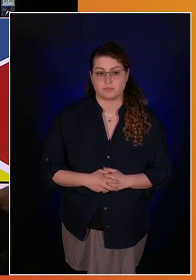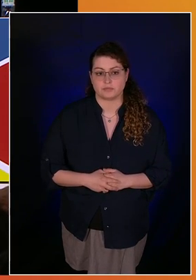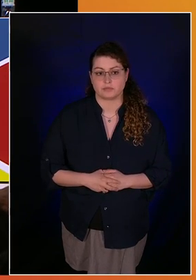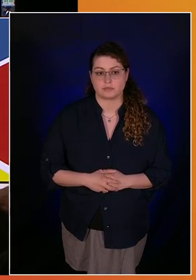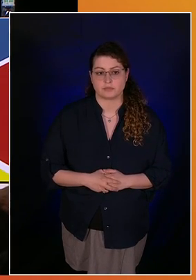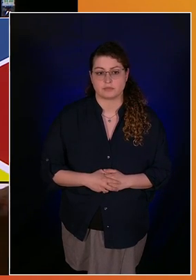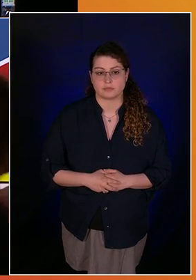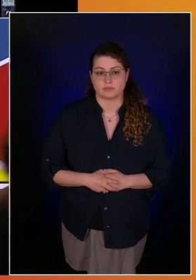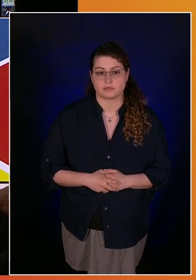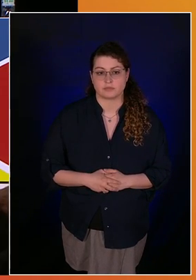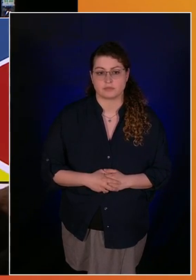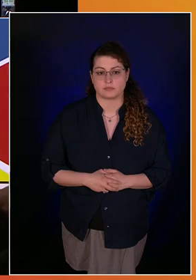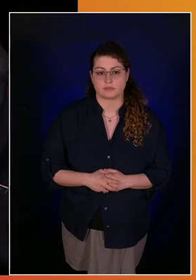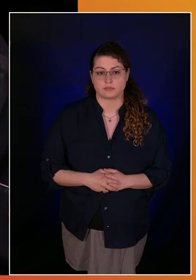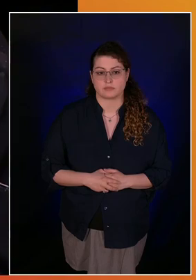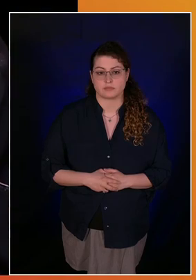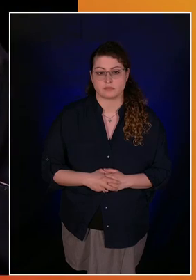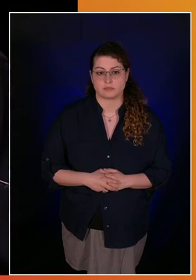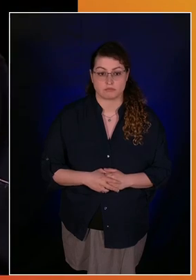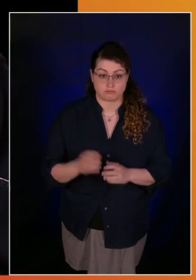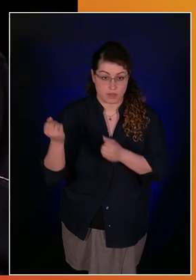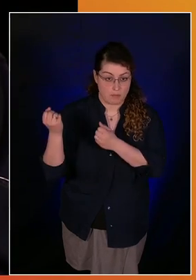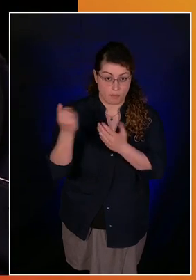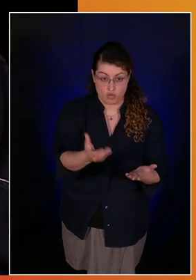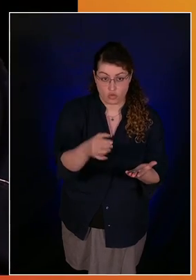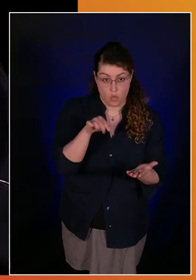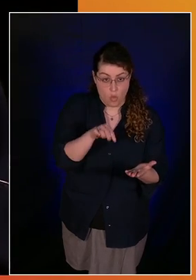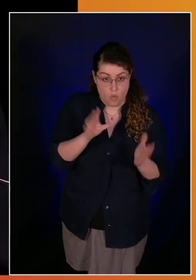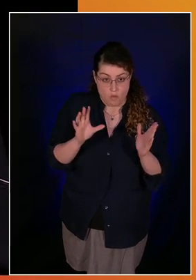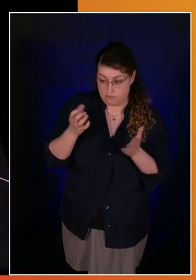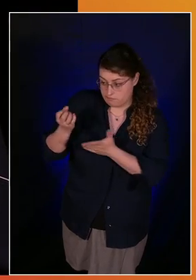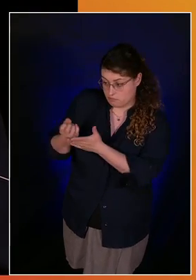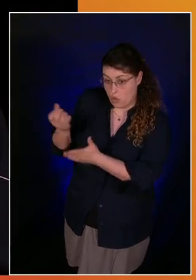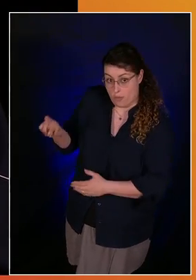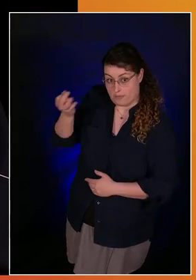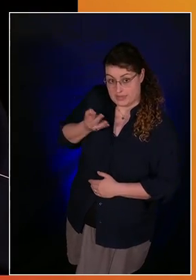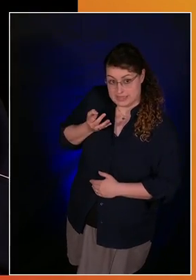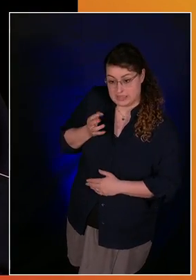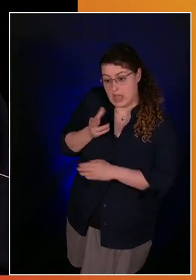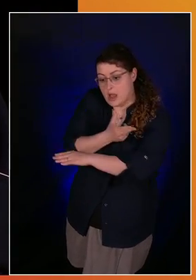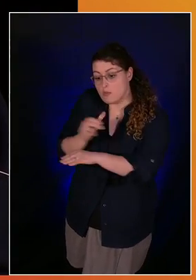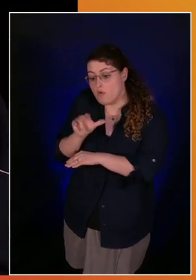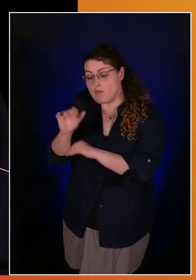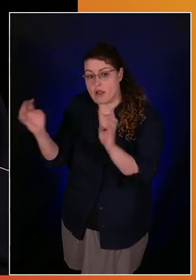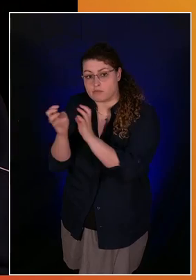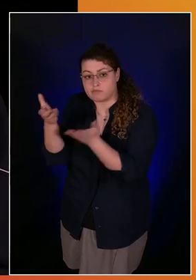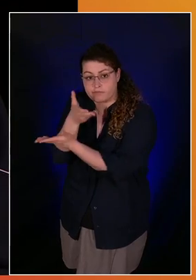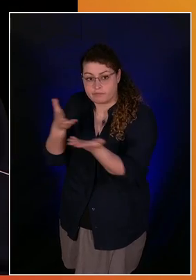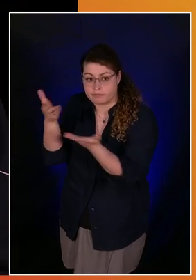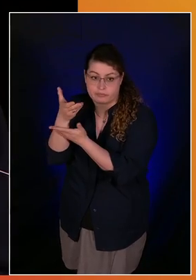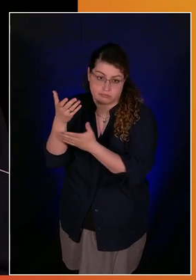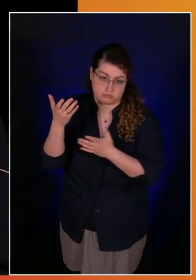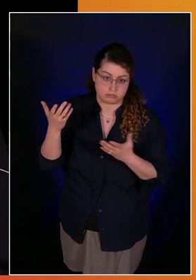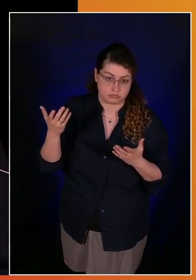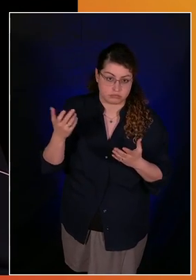le bureau se réunit tu dis que non non ENF là pour la motion moi l'information que j'ai c'est le bureau se réunit sur la question de la motion et de son vote pour